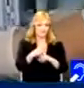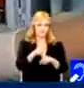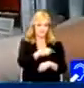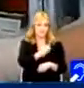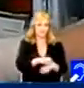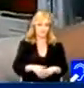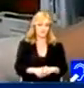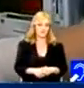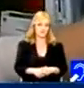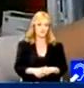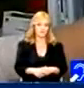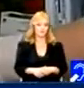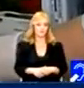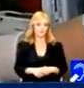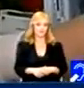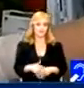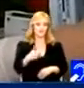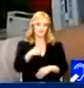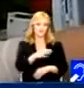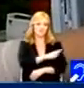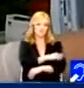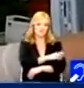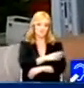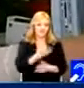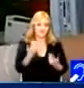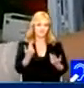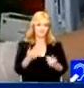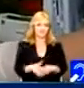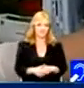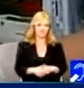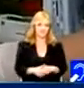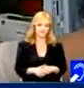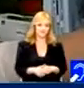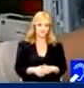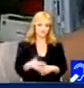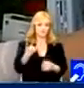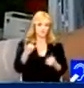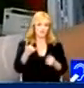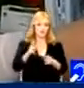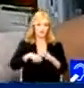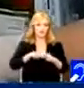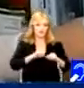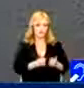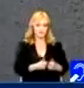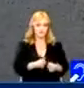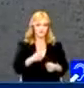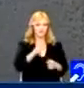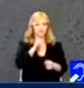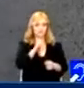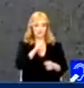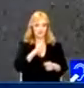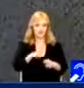tensiunea inimii, tensiunea asta, luăm proba la sacar. Cum